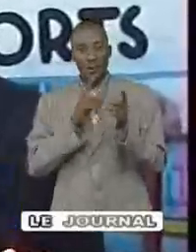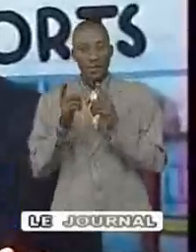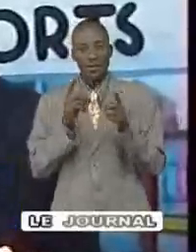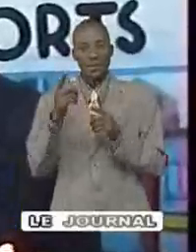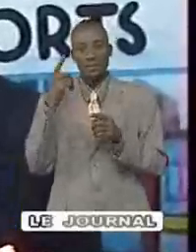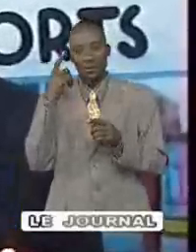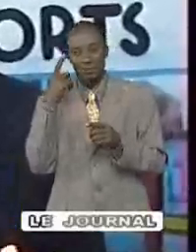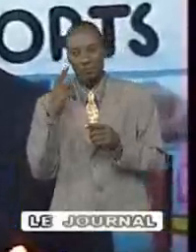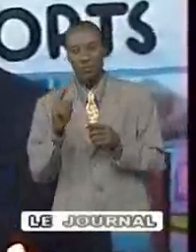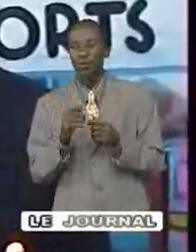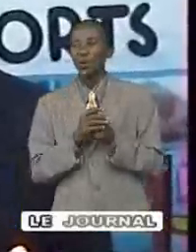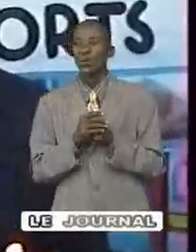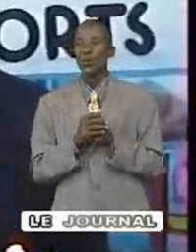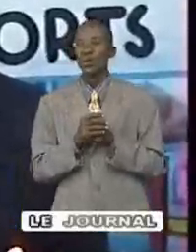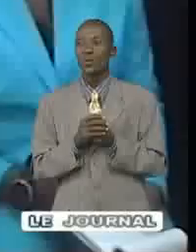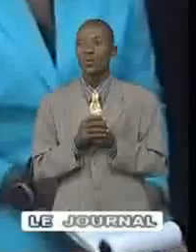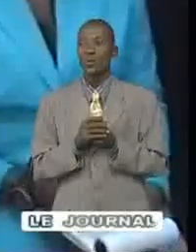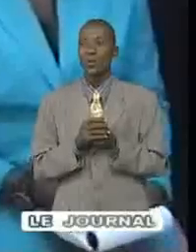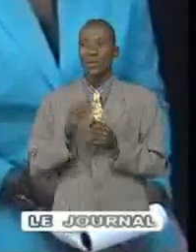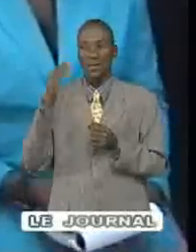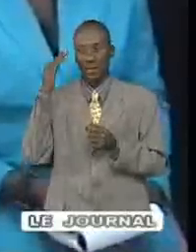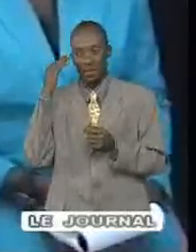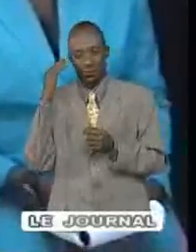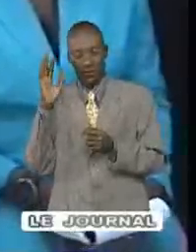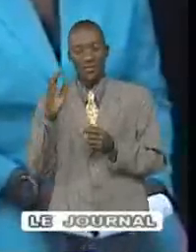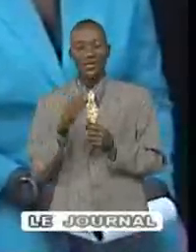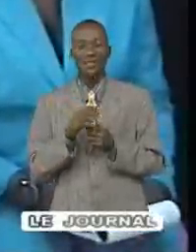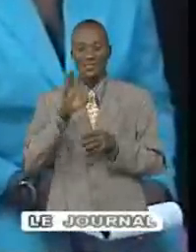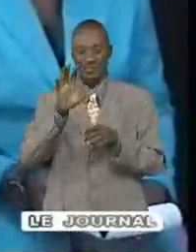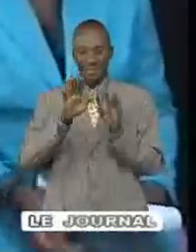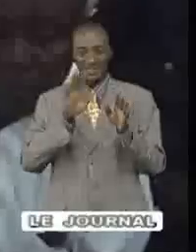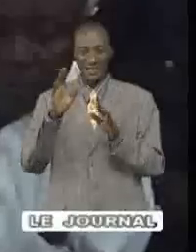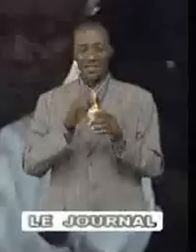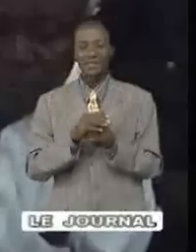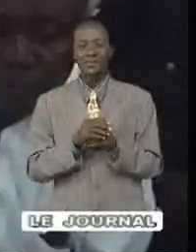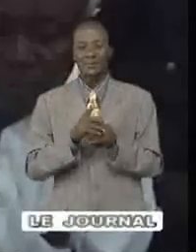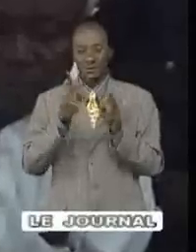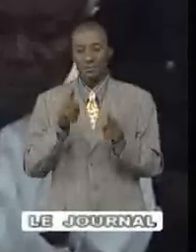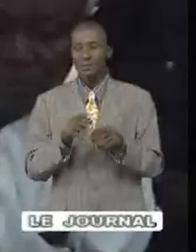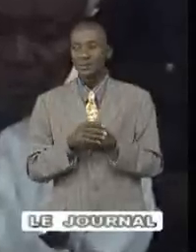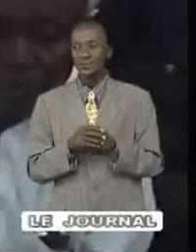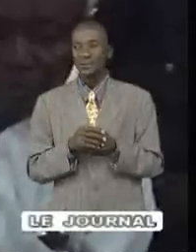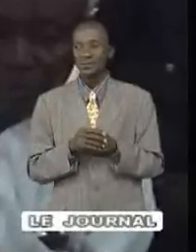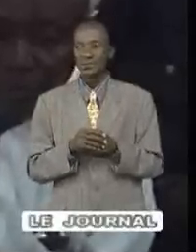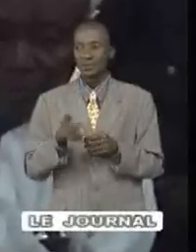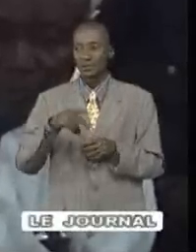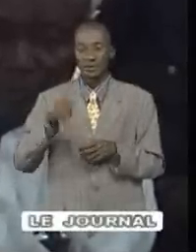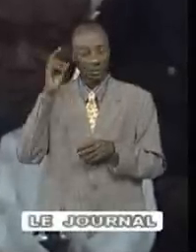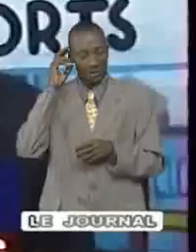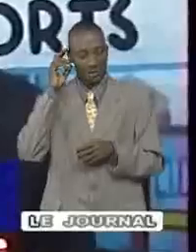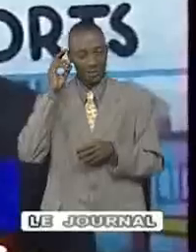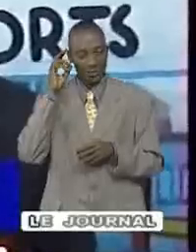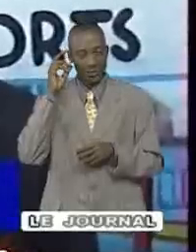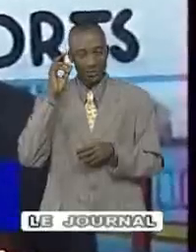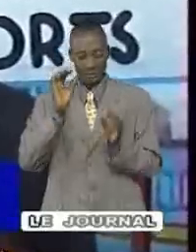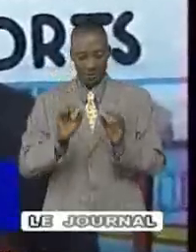15 unités. Équateur, 55 unités. Kasaï occidental, 0.